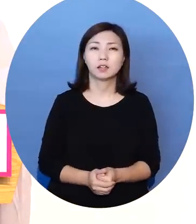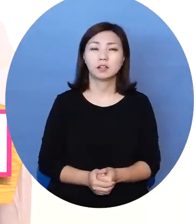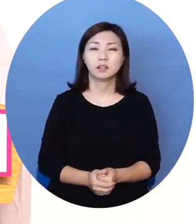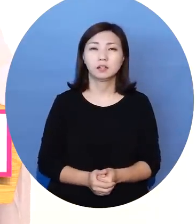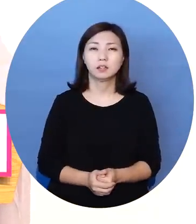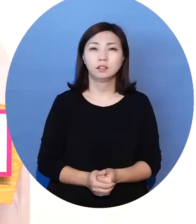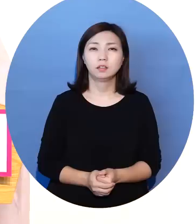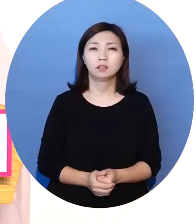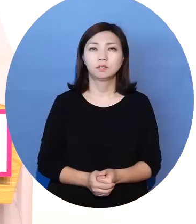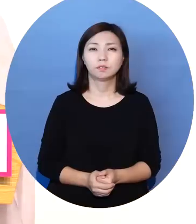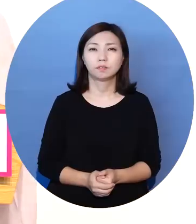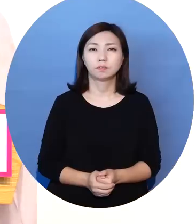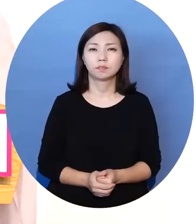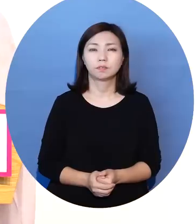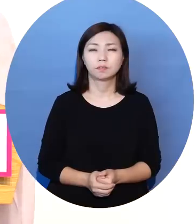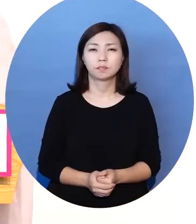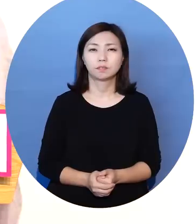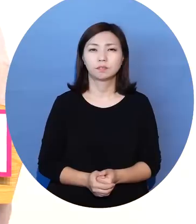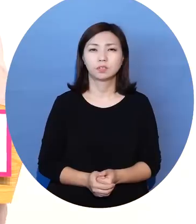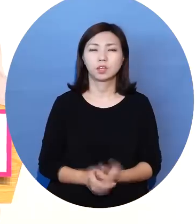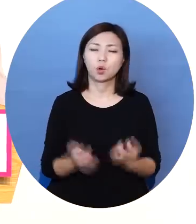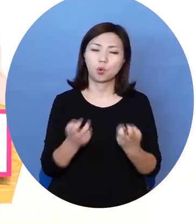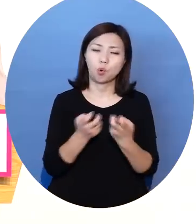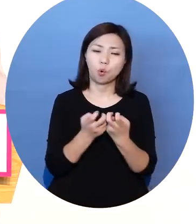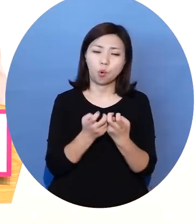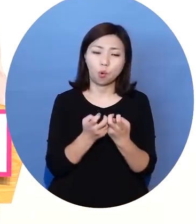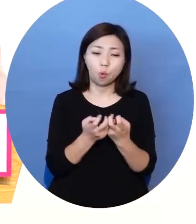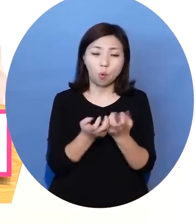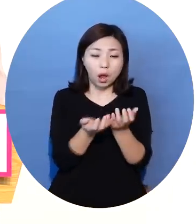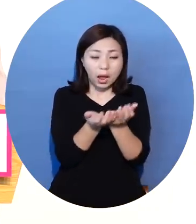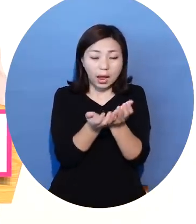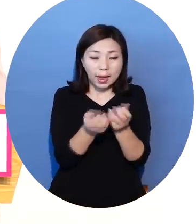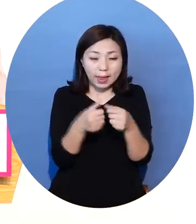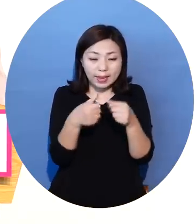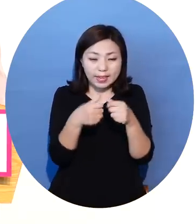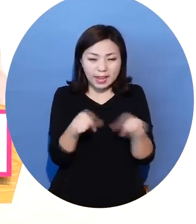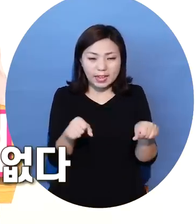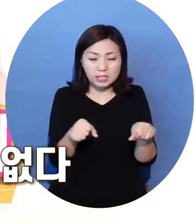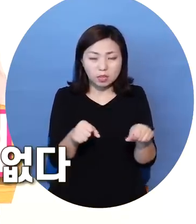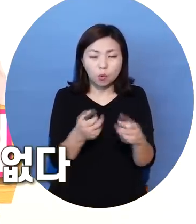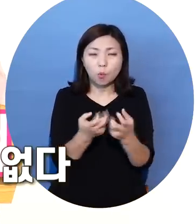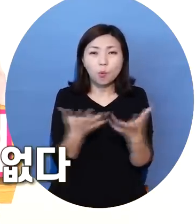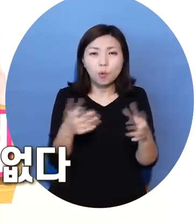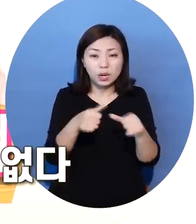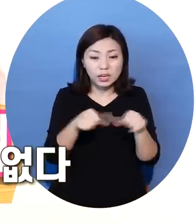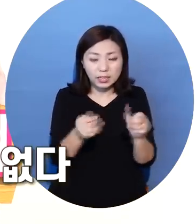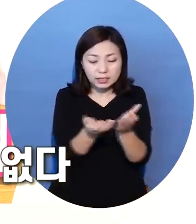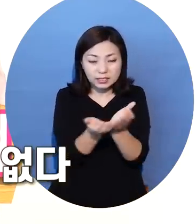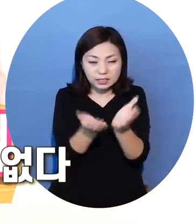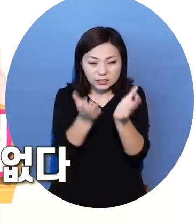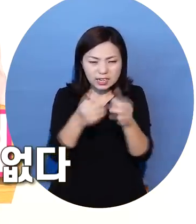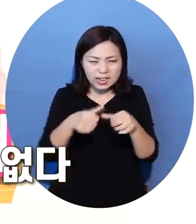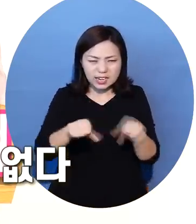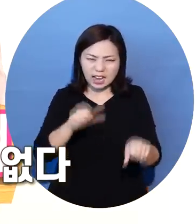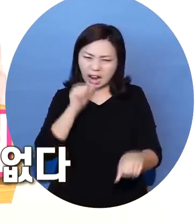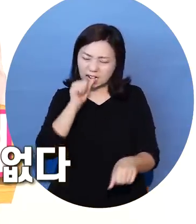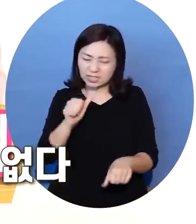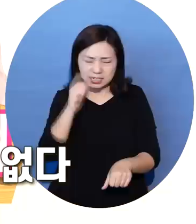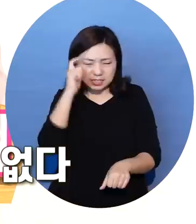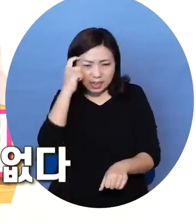말하면 이게 깨질 수밖에 없는 그릇을 사용하면서 안 깨질 거라고